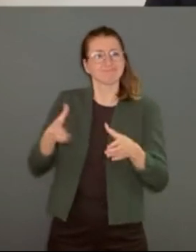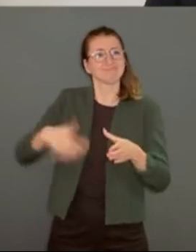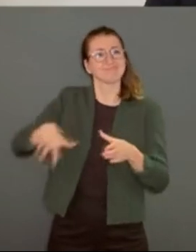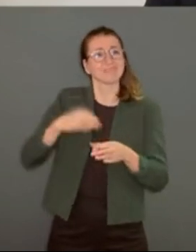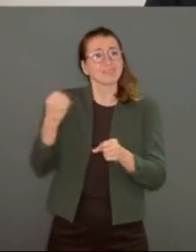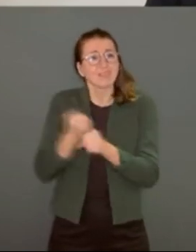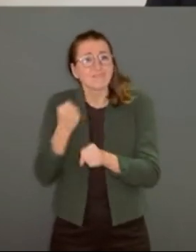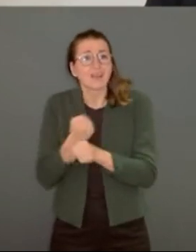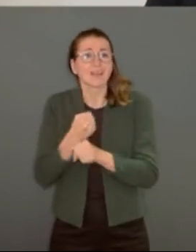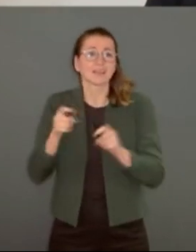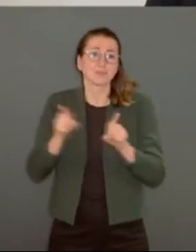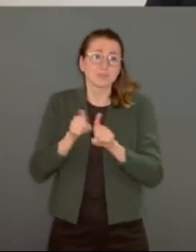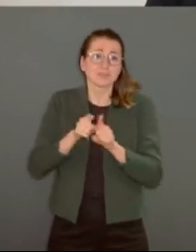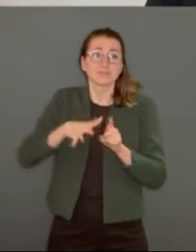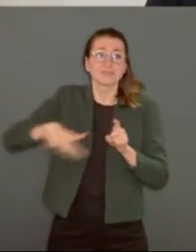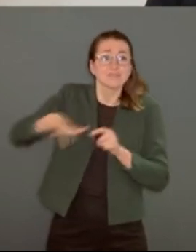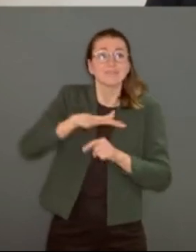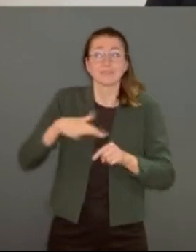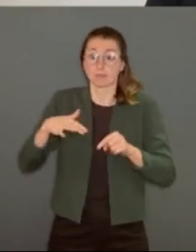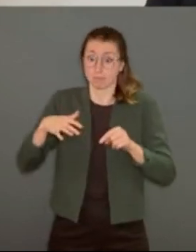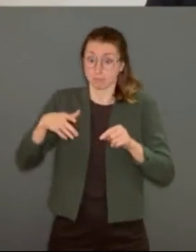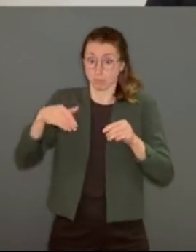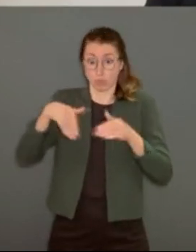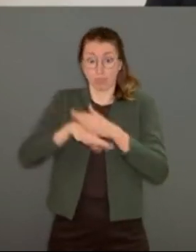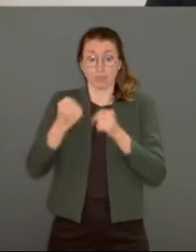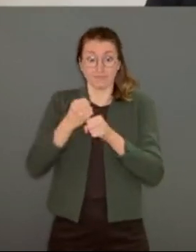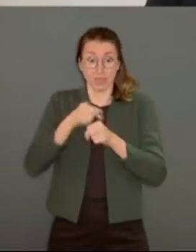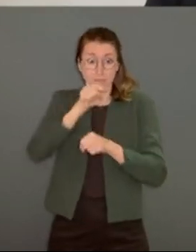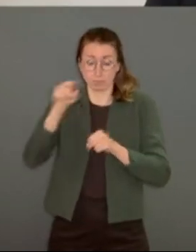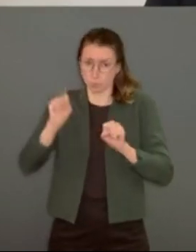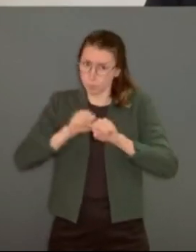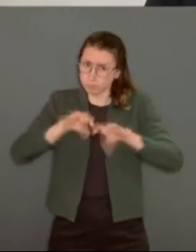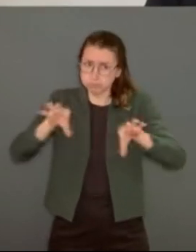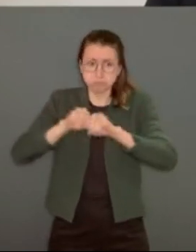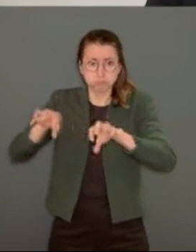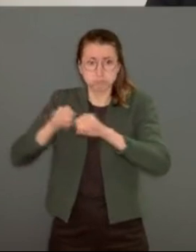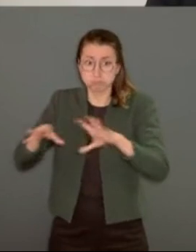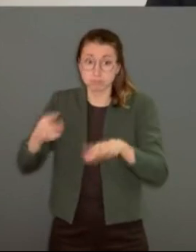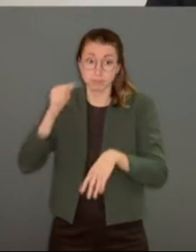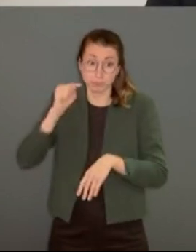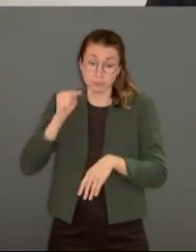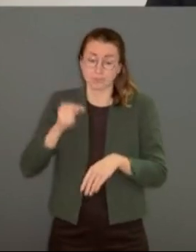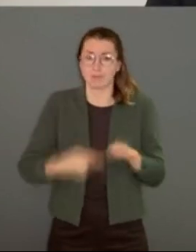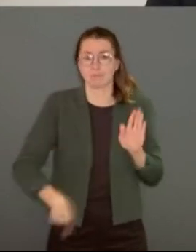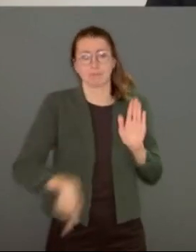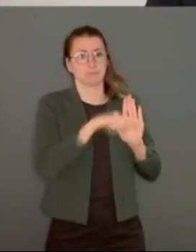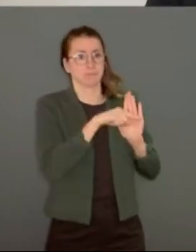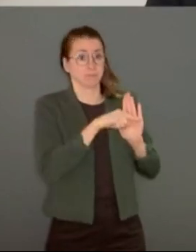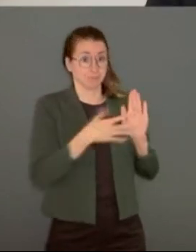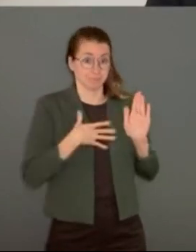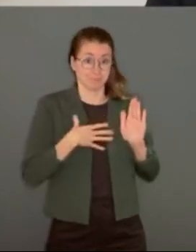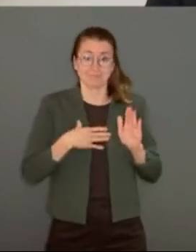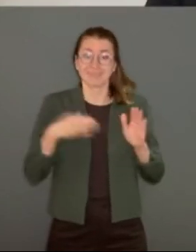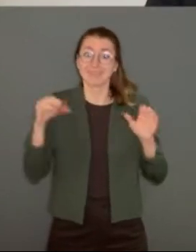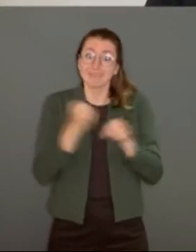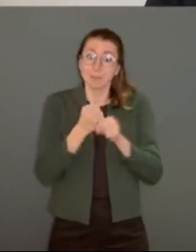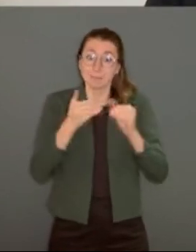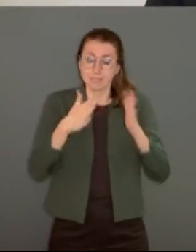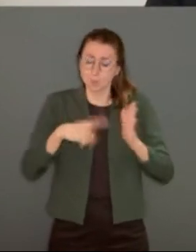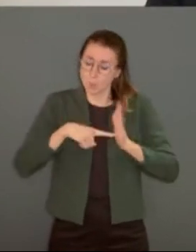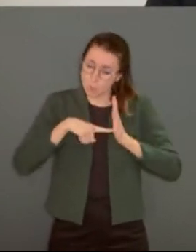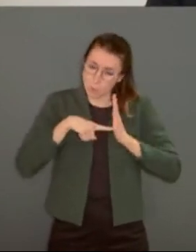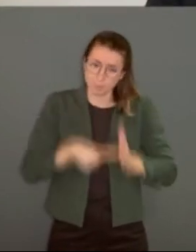rencontre, raison pour lesquelles le télétravail devient obligatoire et les